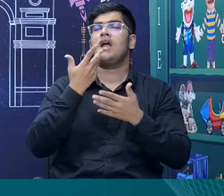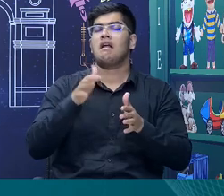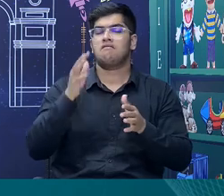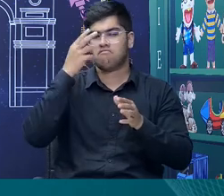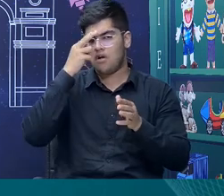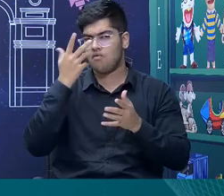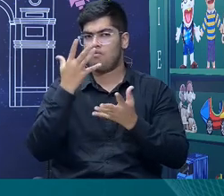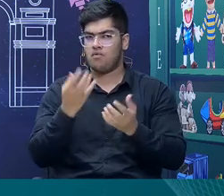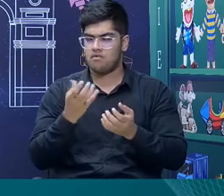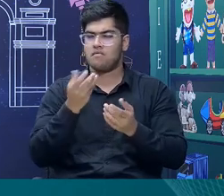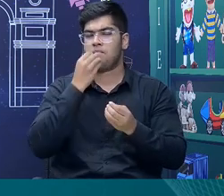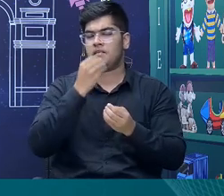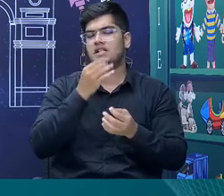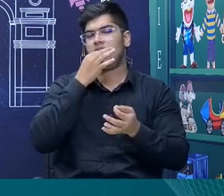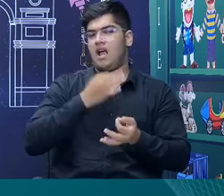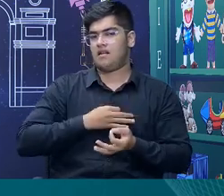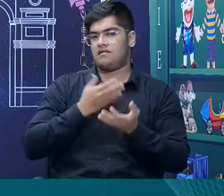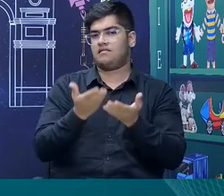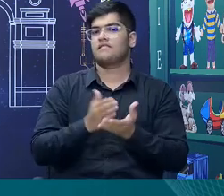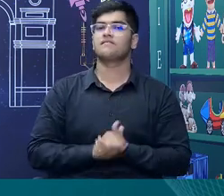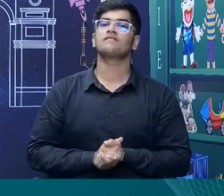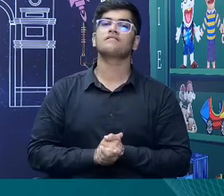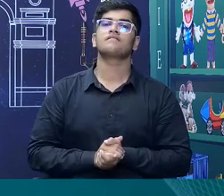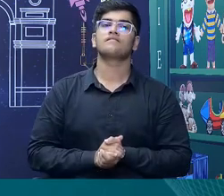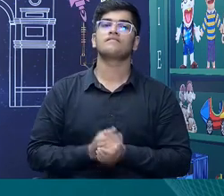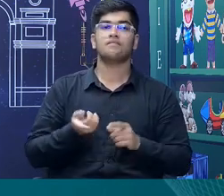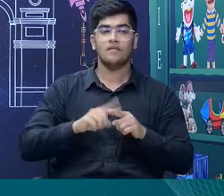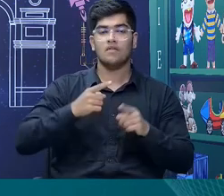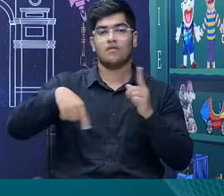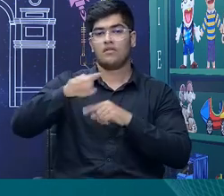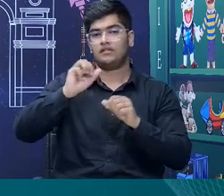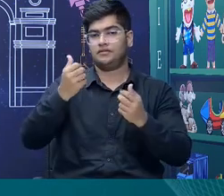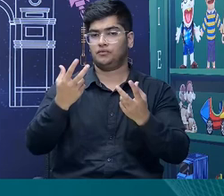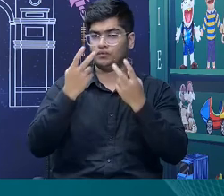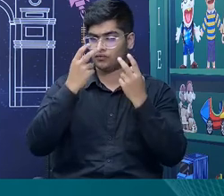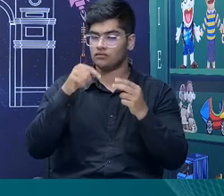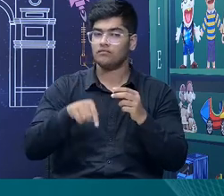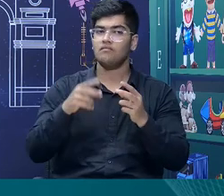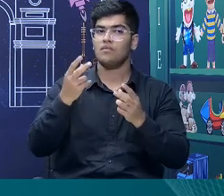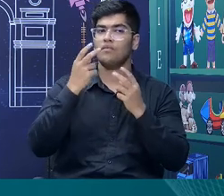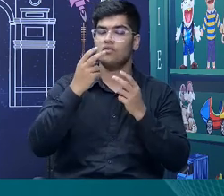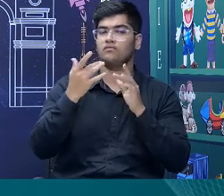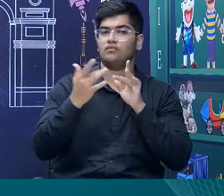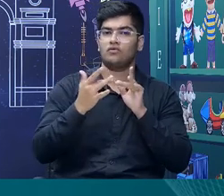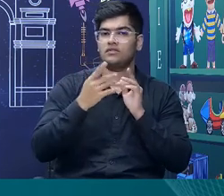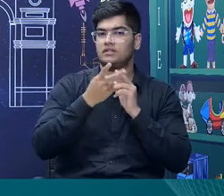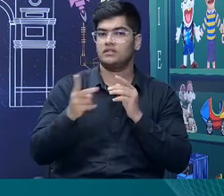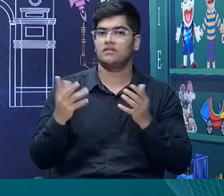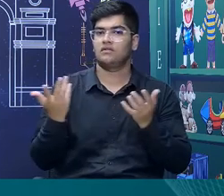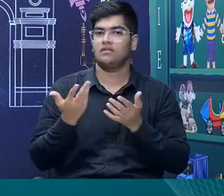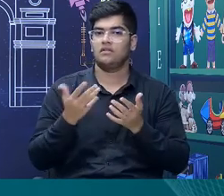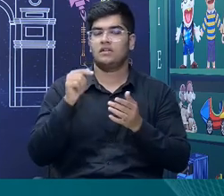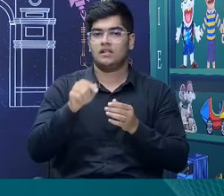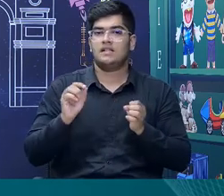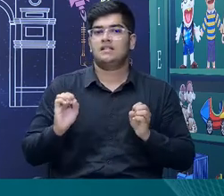और इस कार्यक्रम को आप देख सकते हैं बहुत सारे मध्य है जिनके जरिए आप हम तक पहुंच सकते हैं तो चलिए इस